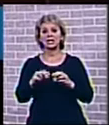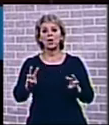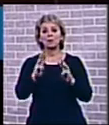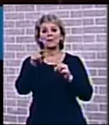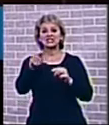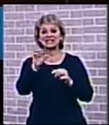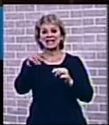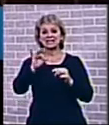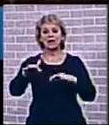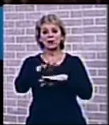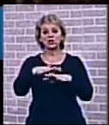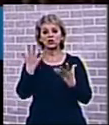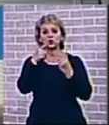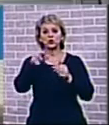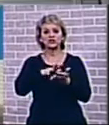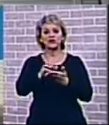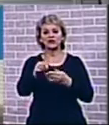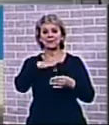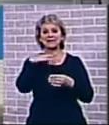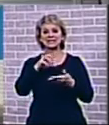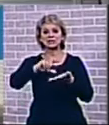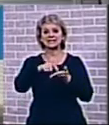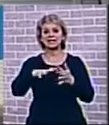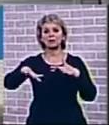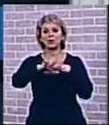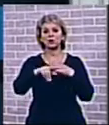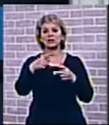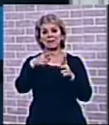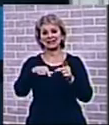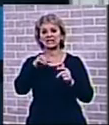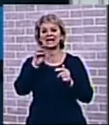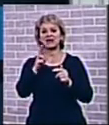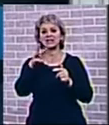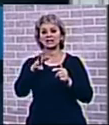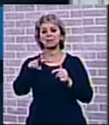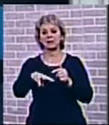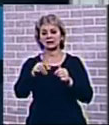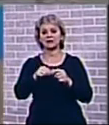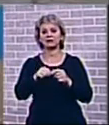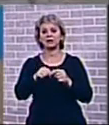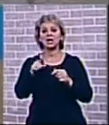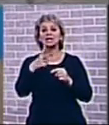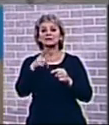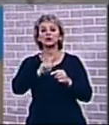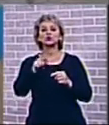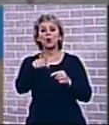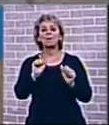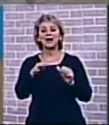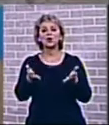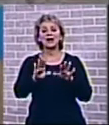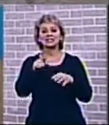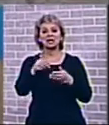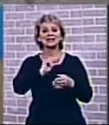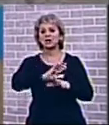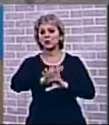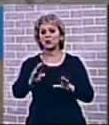Пожар на Сальском рынке. Ночью выгорел мясной цех на площади 1500 квадратных метров. Вот смотрите, что-то мало сохранится. Ни